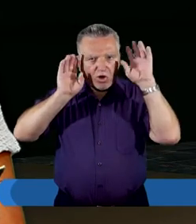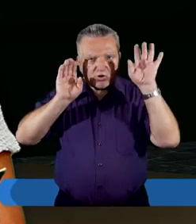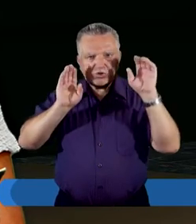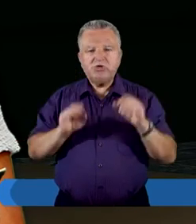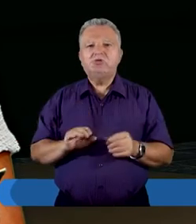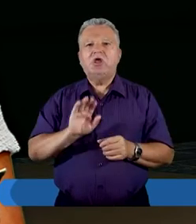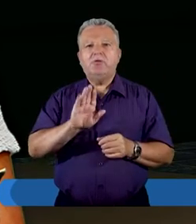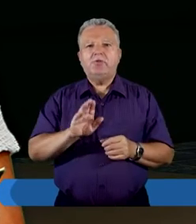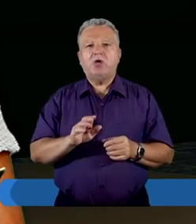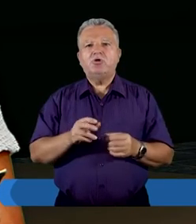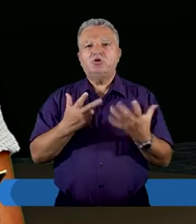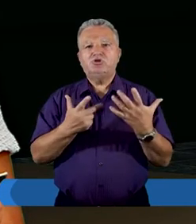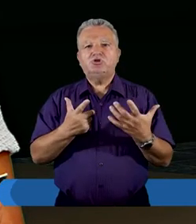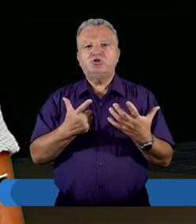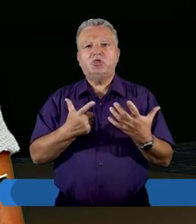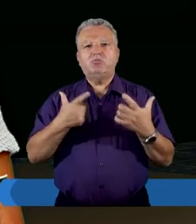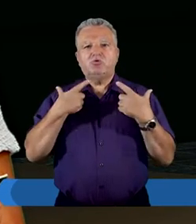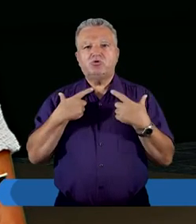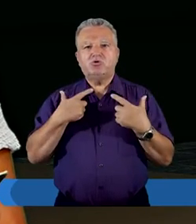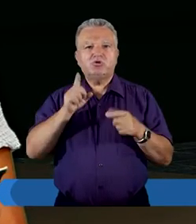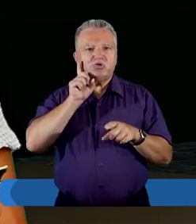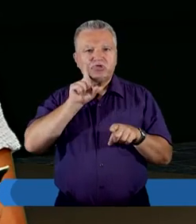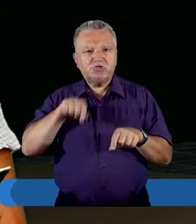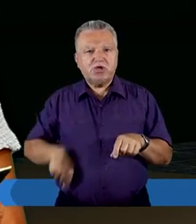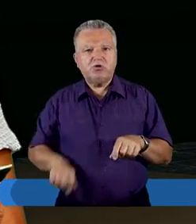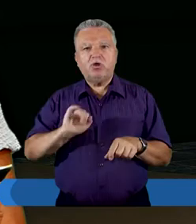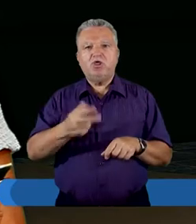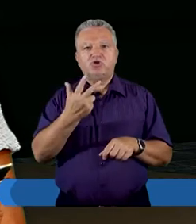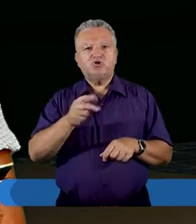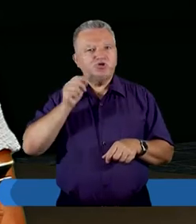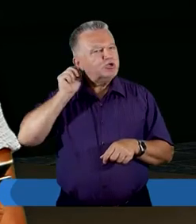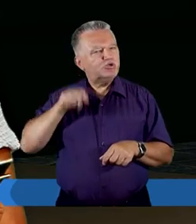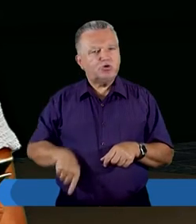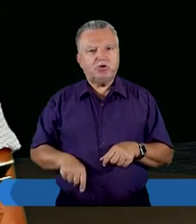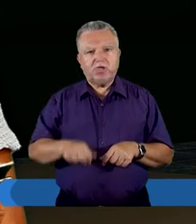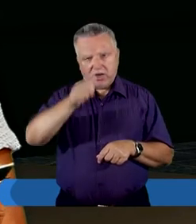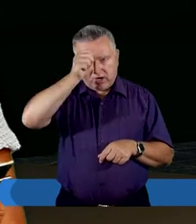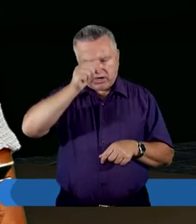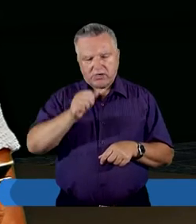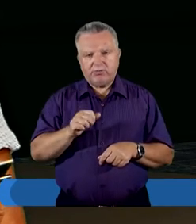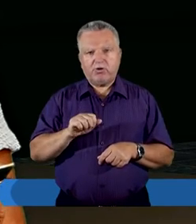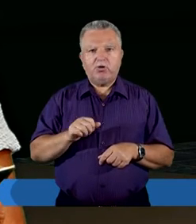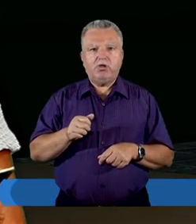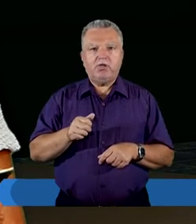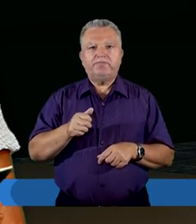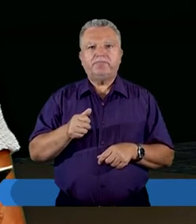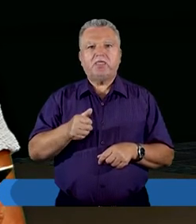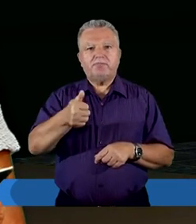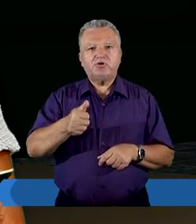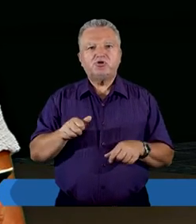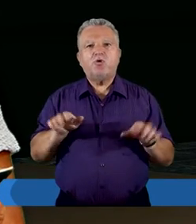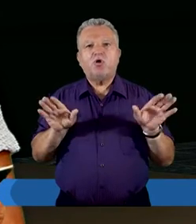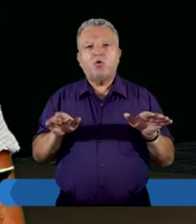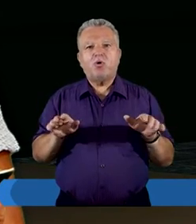także 7 synów i 3 córki. I nazwał pierwszą Jemina gołąbek,